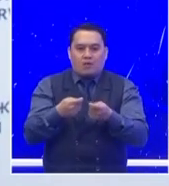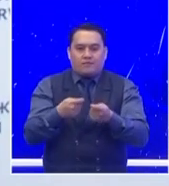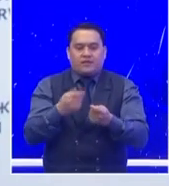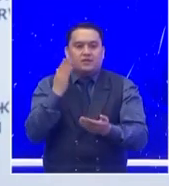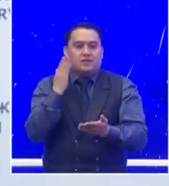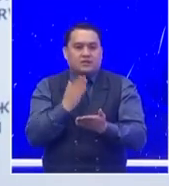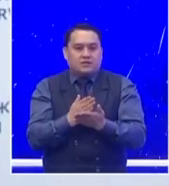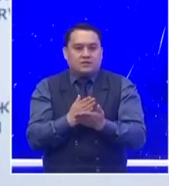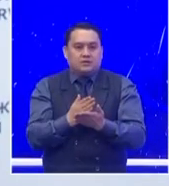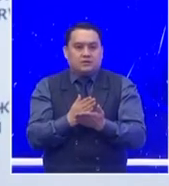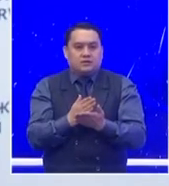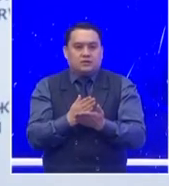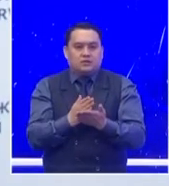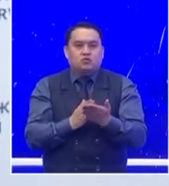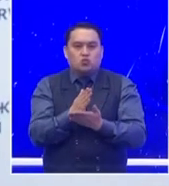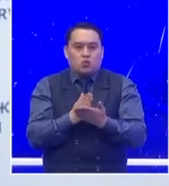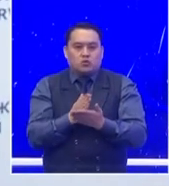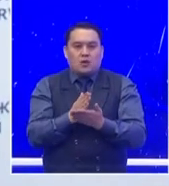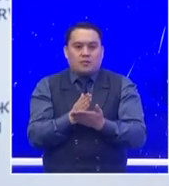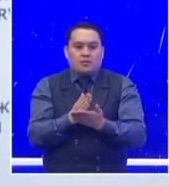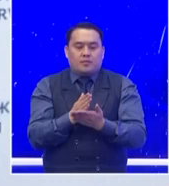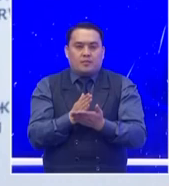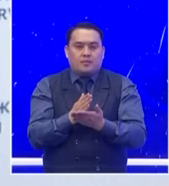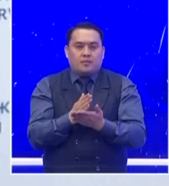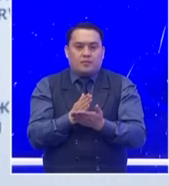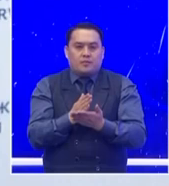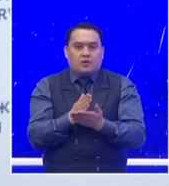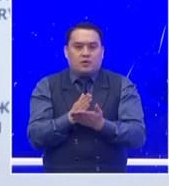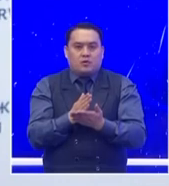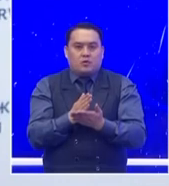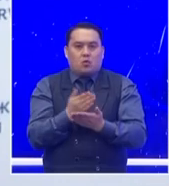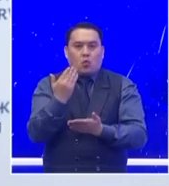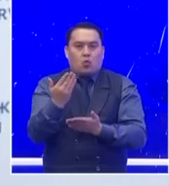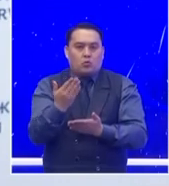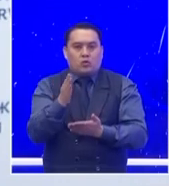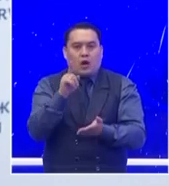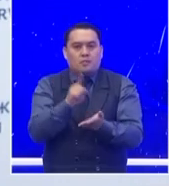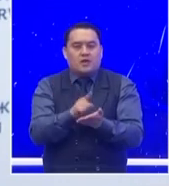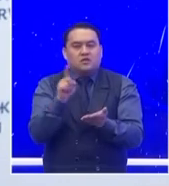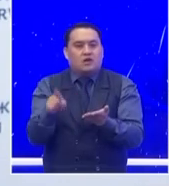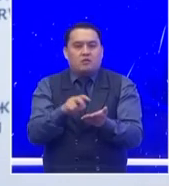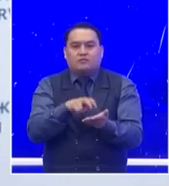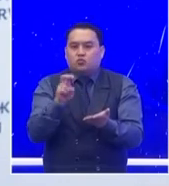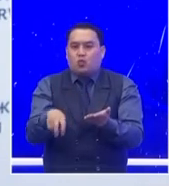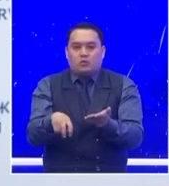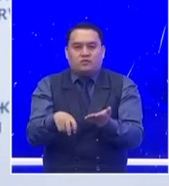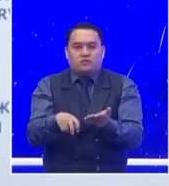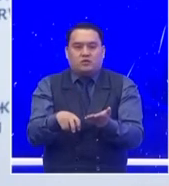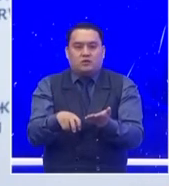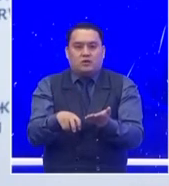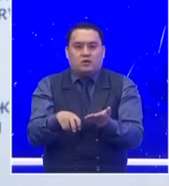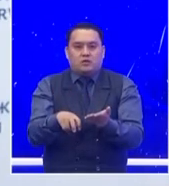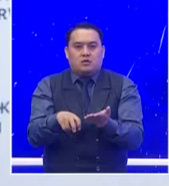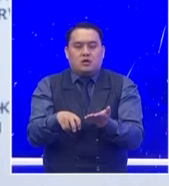является служащим политическим служащим, то он непременно должен подать отставку в случае, если он на